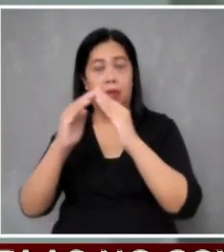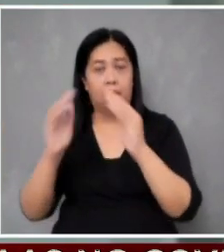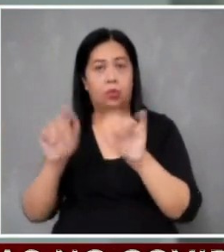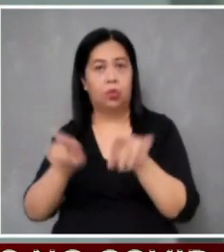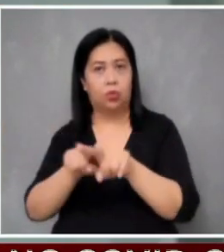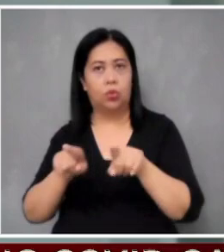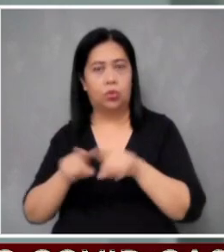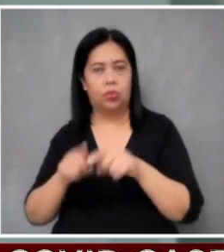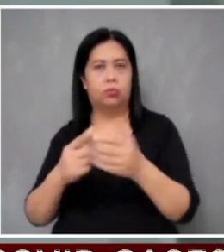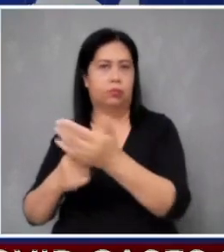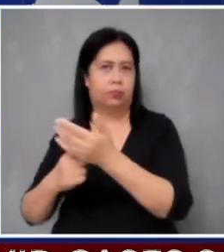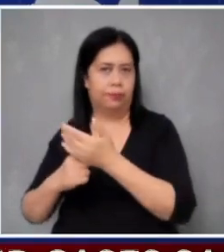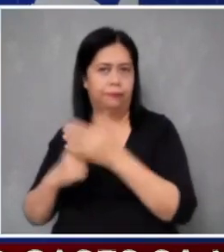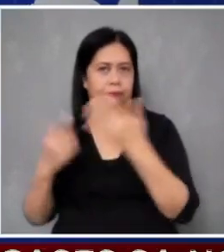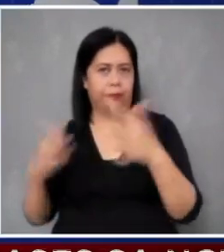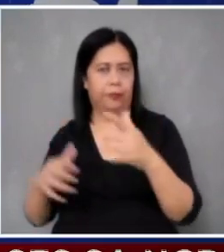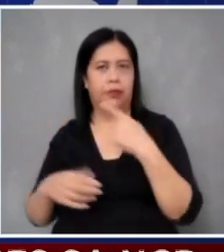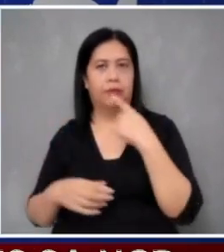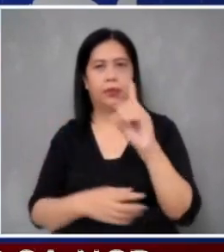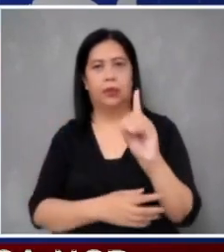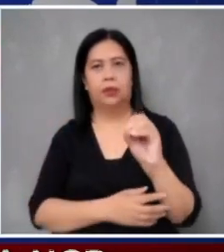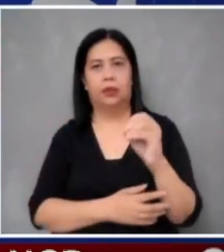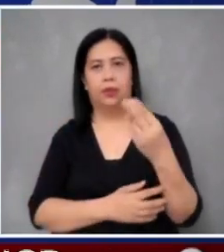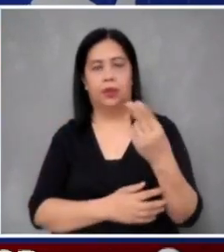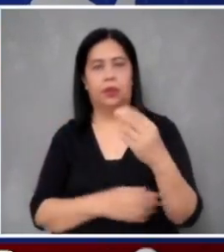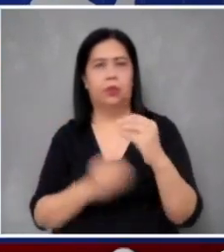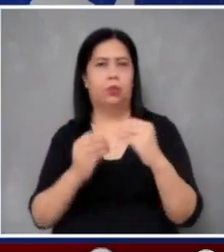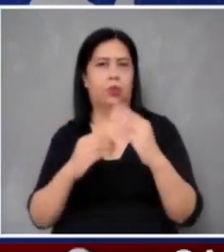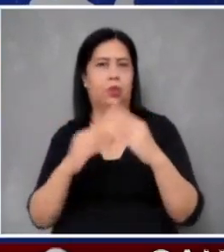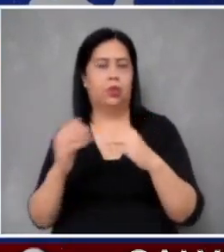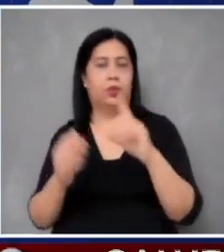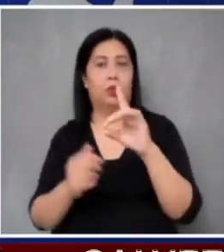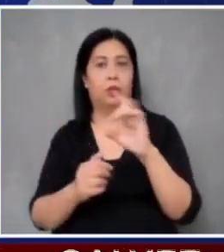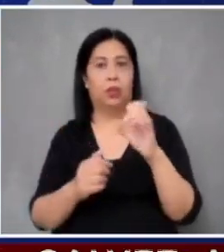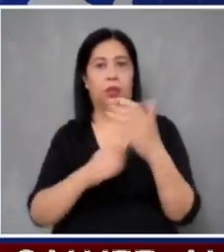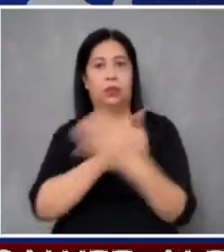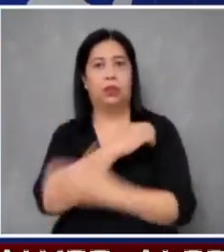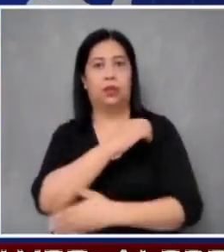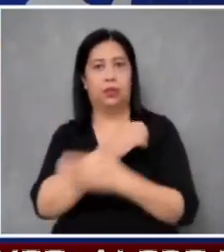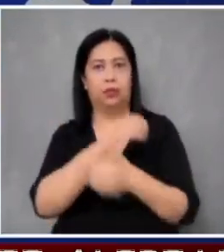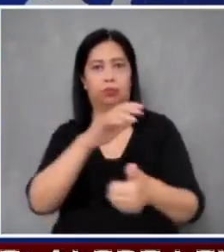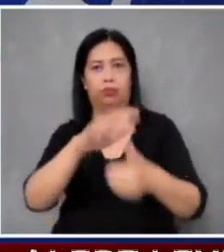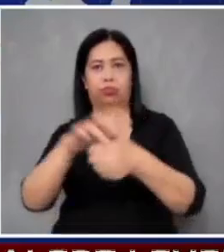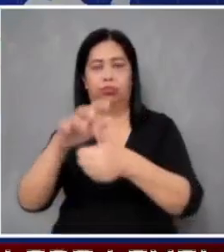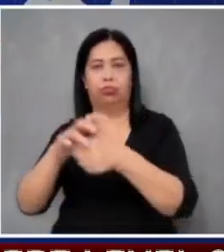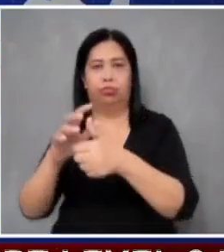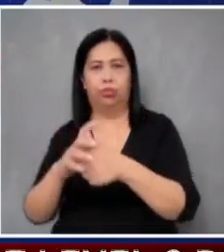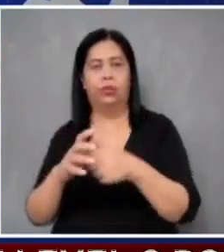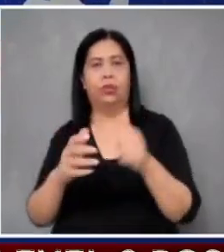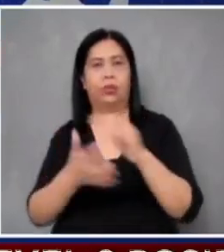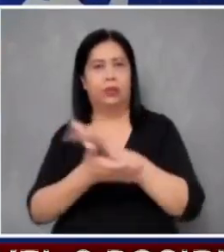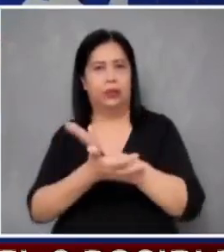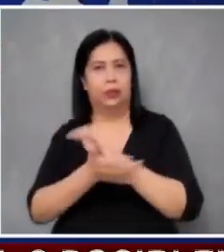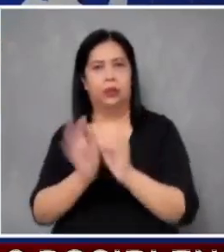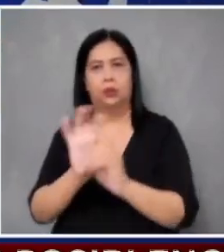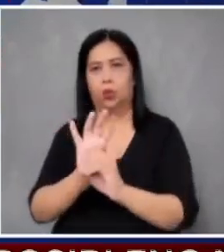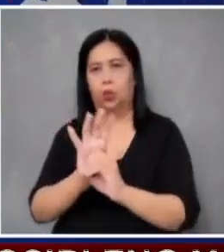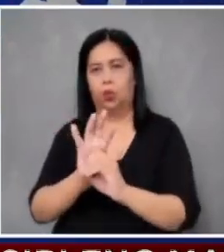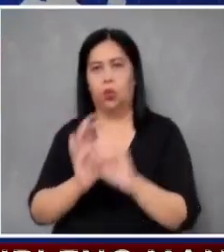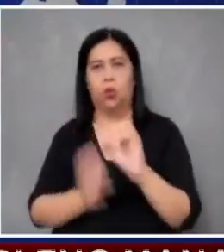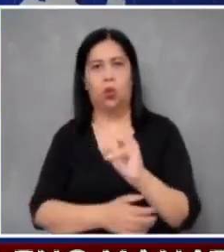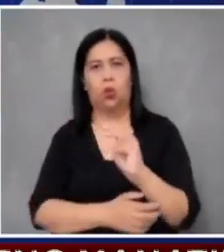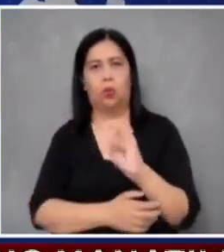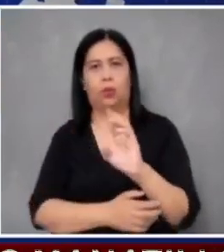naka-isolate na rin ayon sa DOH. Nasa higit 100 bansa na ang nakapagtala ng kaso ng Omicron variant. Kalahati sa mga